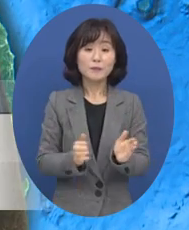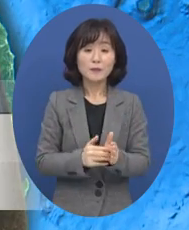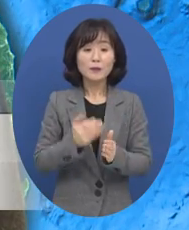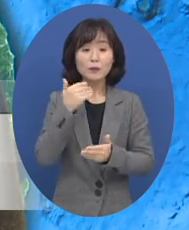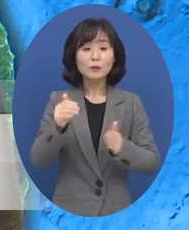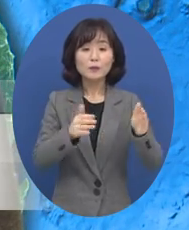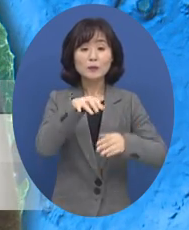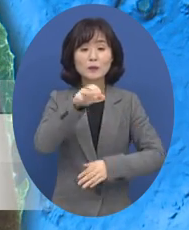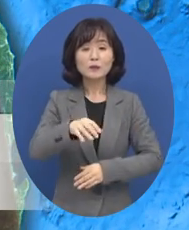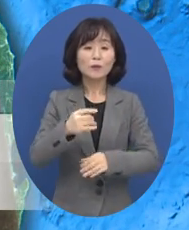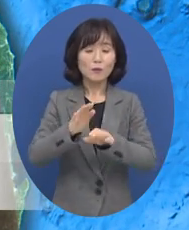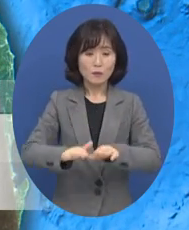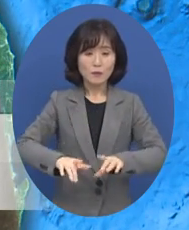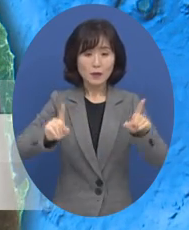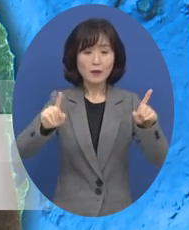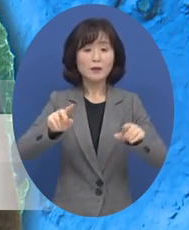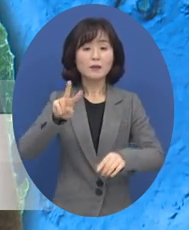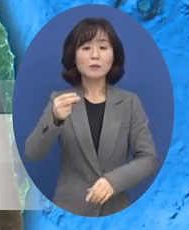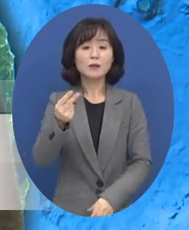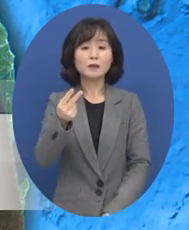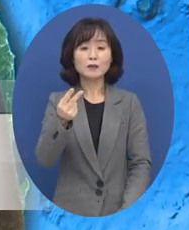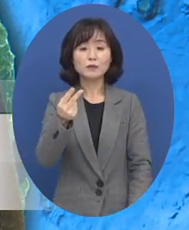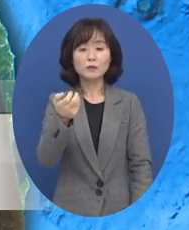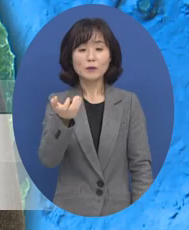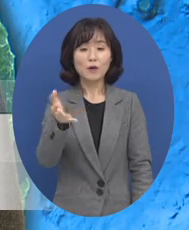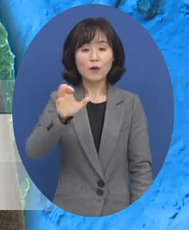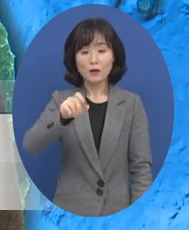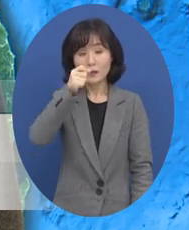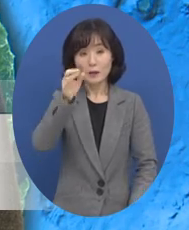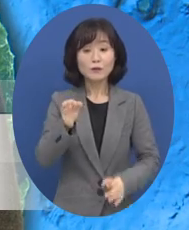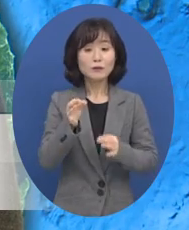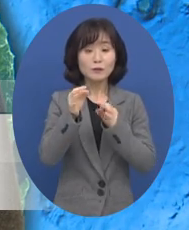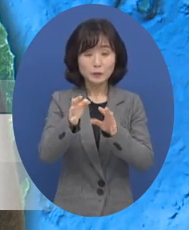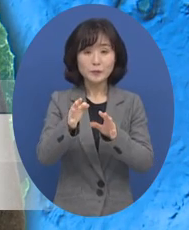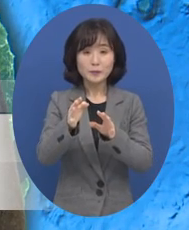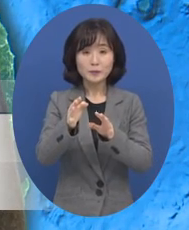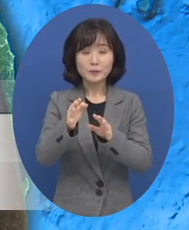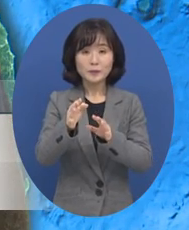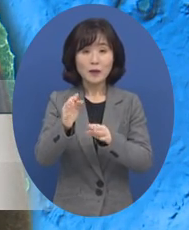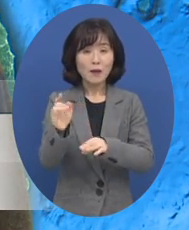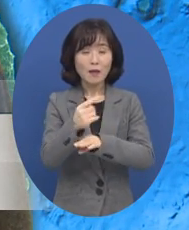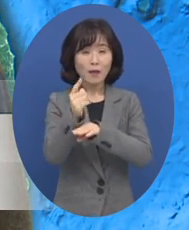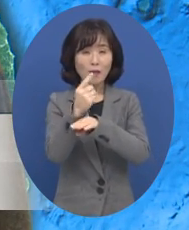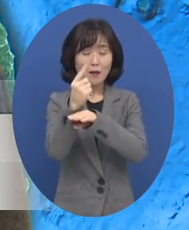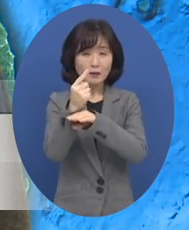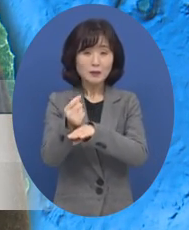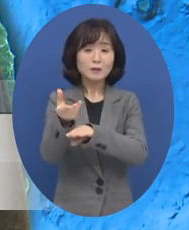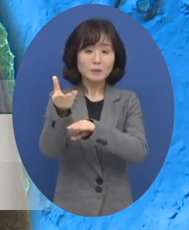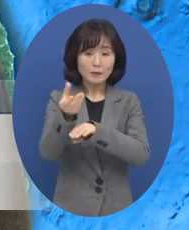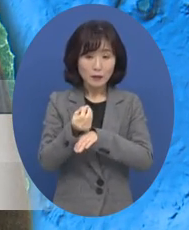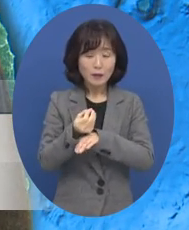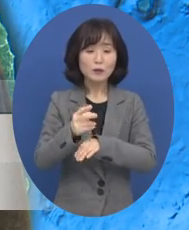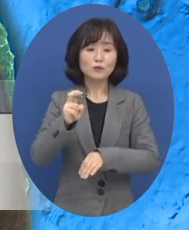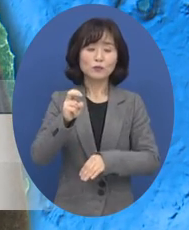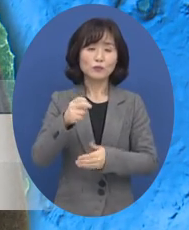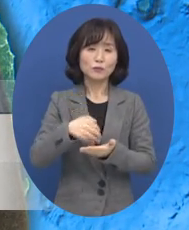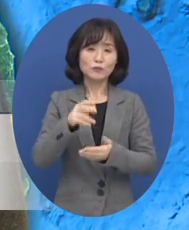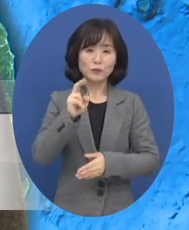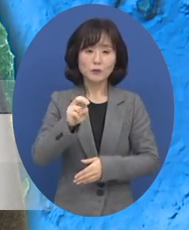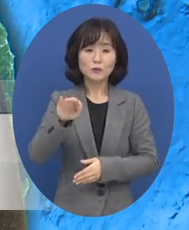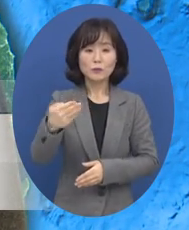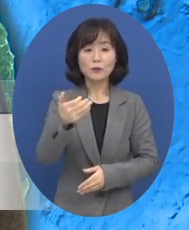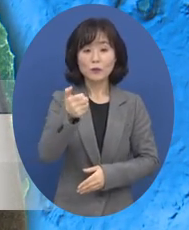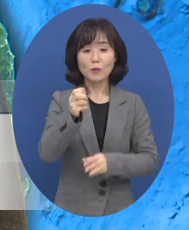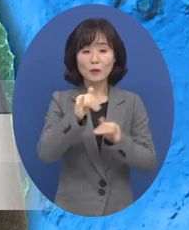경기도에서는 어 금년도에 290억 원 의 예를 할 투입해서 그 인차 열기 20대 다음에 955